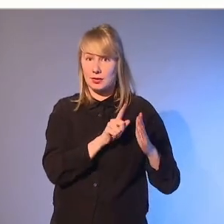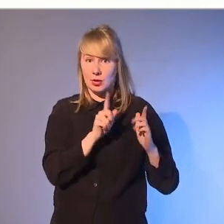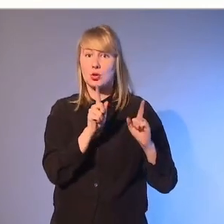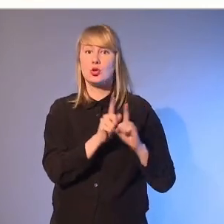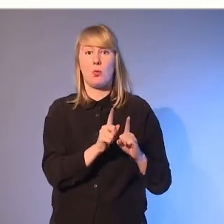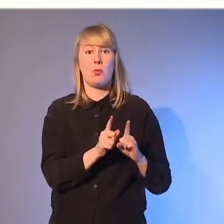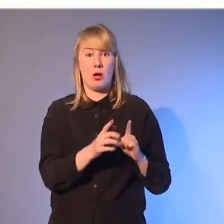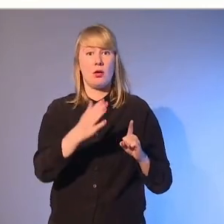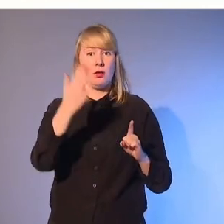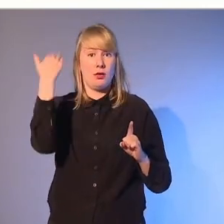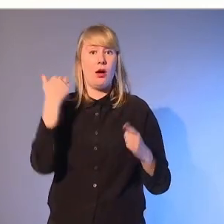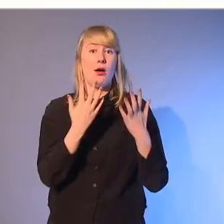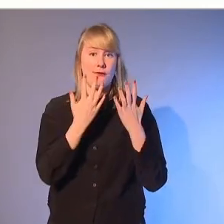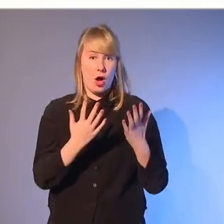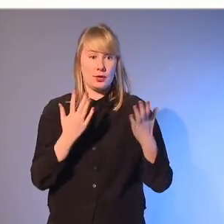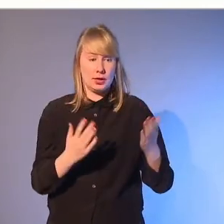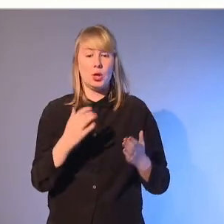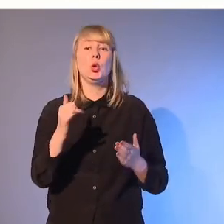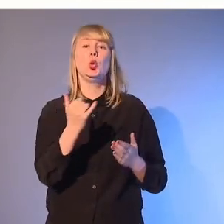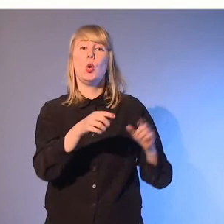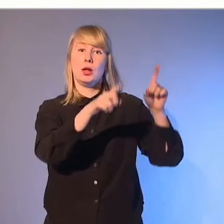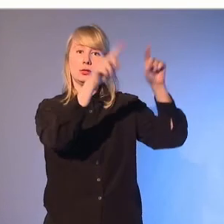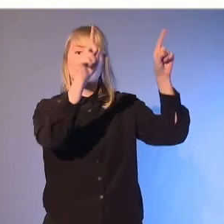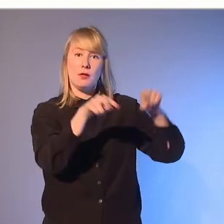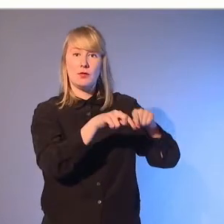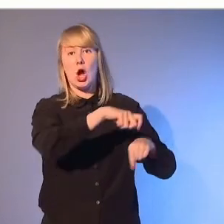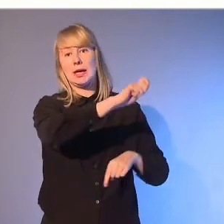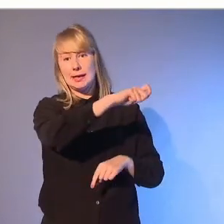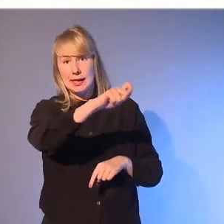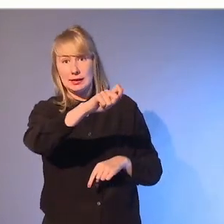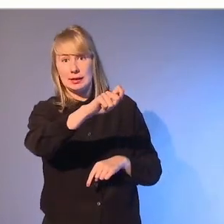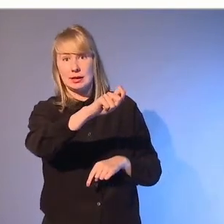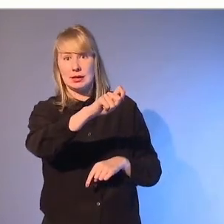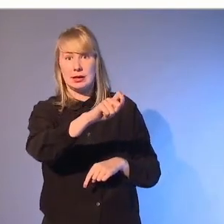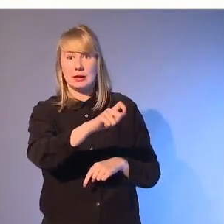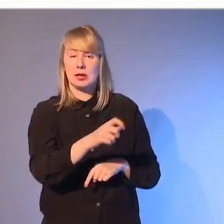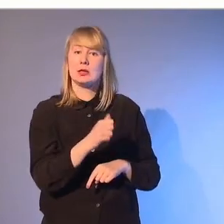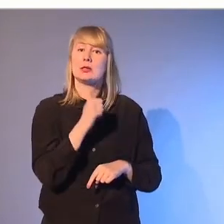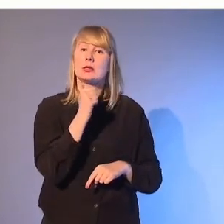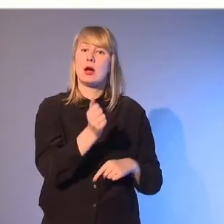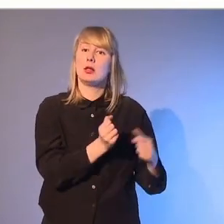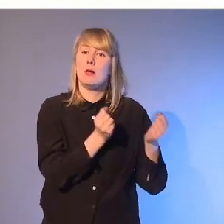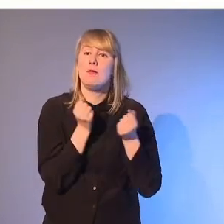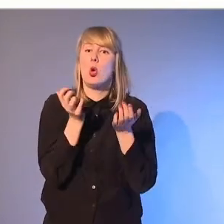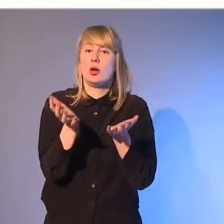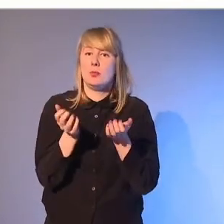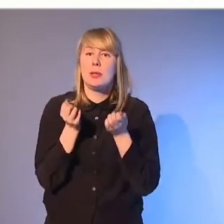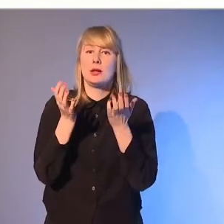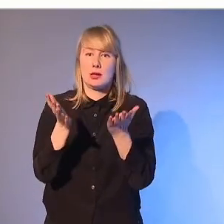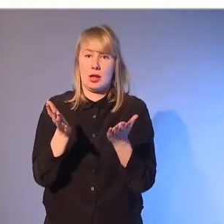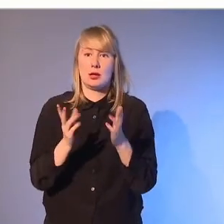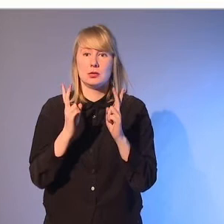en alltid har gjort, nemlig med å gå på tavla og ta frem krittet, og skal da formidle på samme